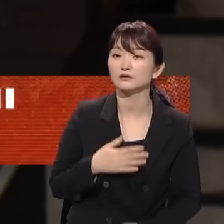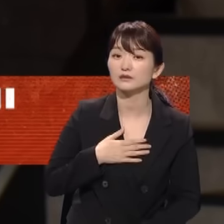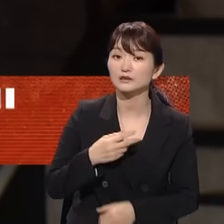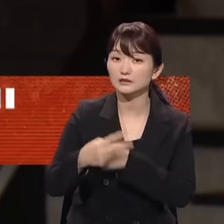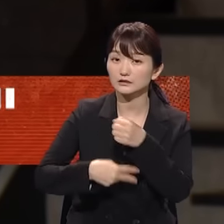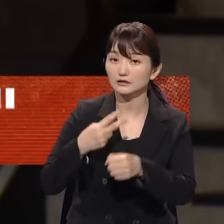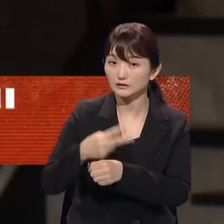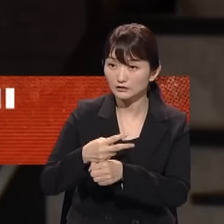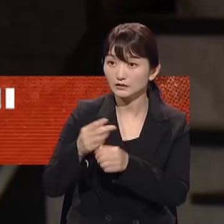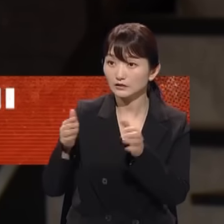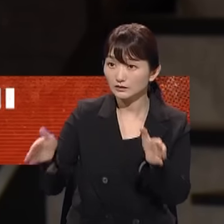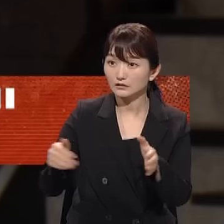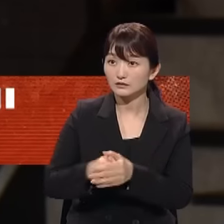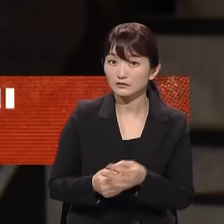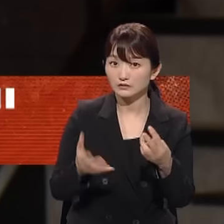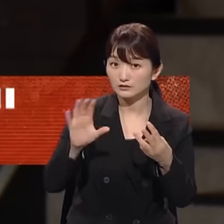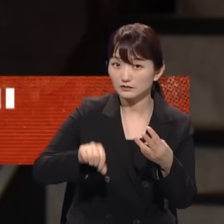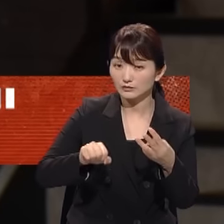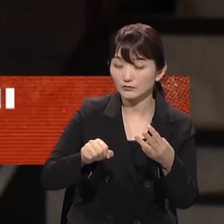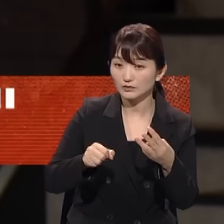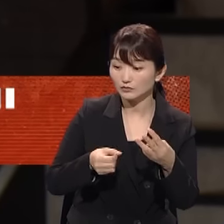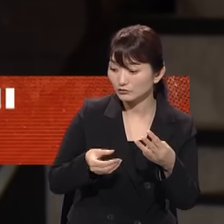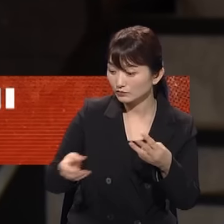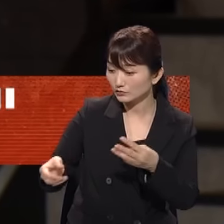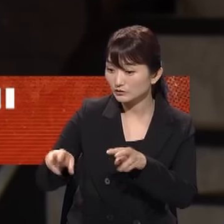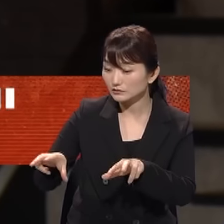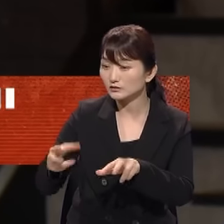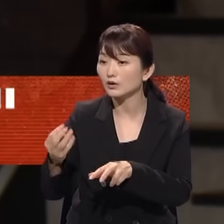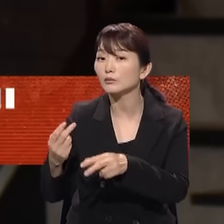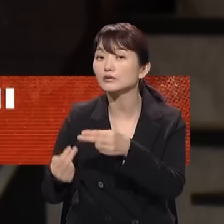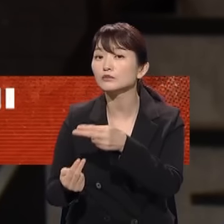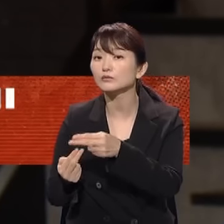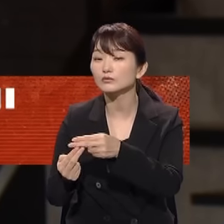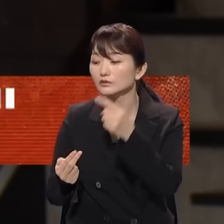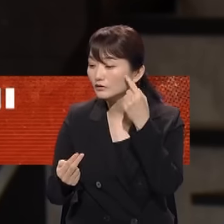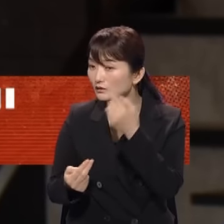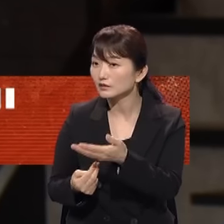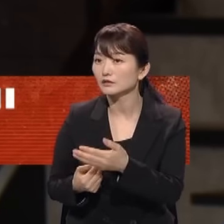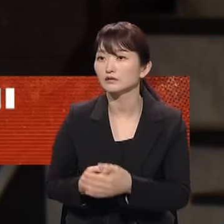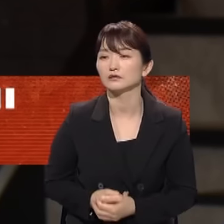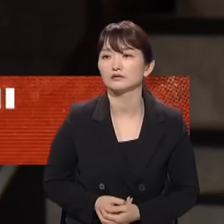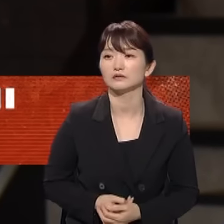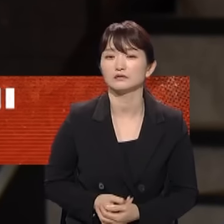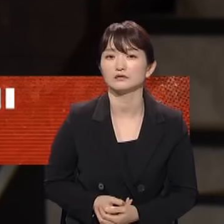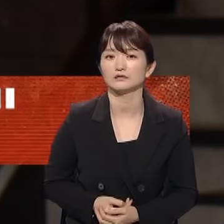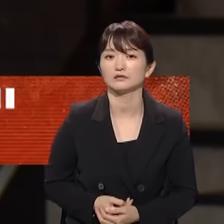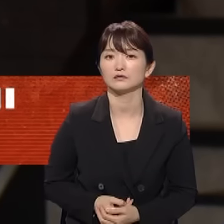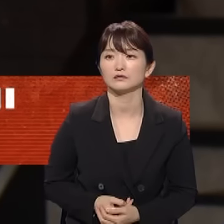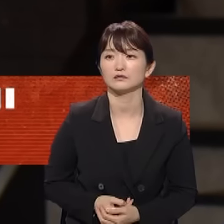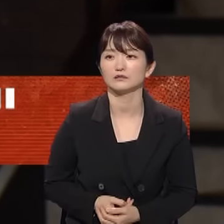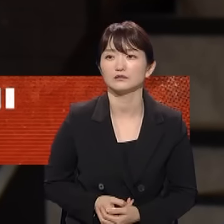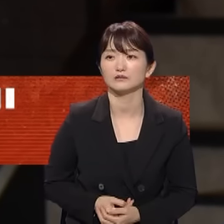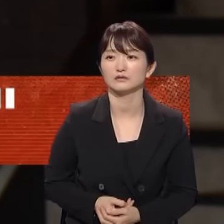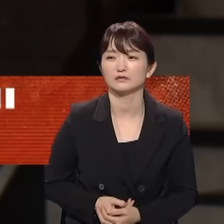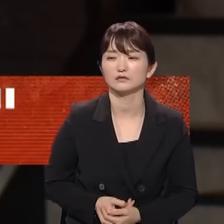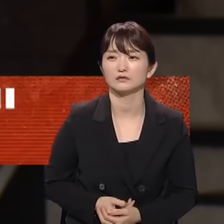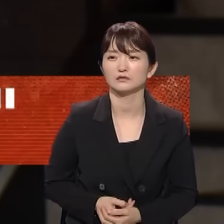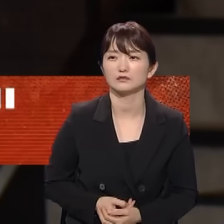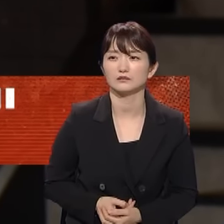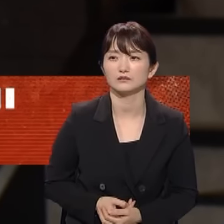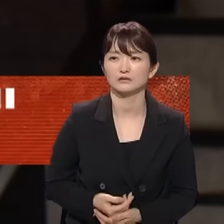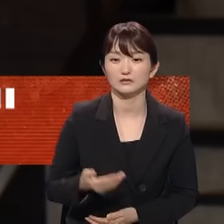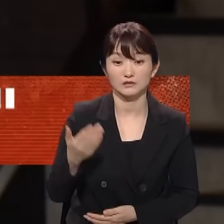2년 동안 3억이나 줬는데 지금 얼마쯤 모았어? 이렇게 얘기를 했어요. 그랬더니 예전에도 살짝 이렇게 물어보면 뭐 걱정하지 마. 내가